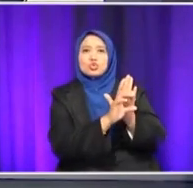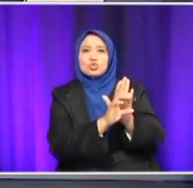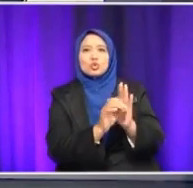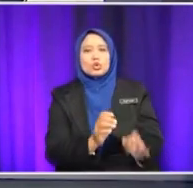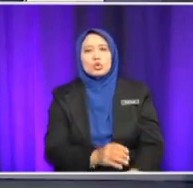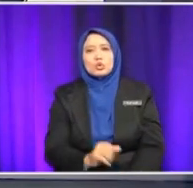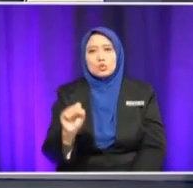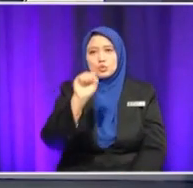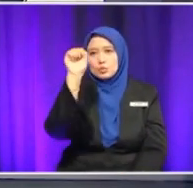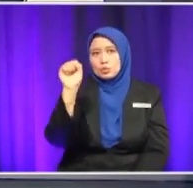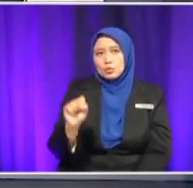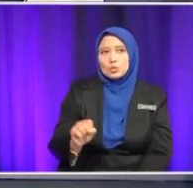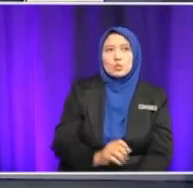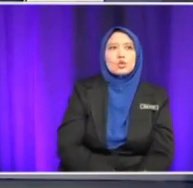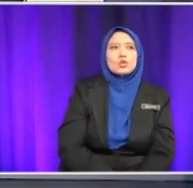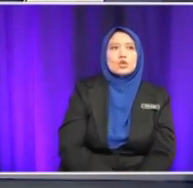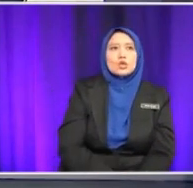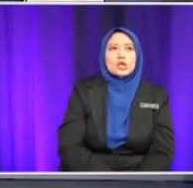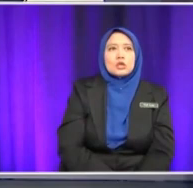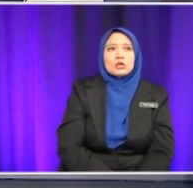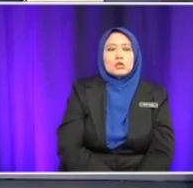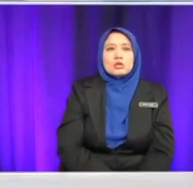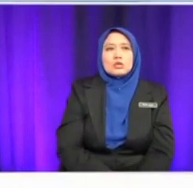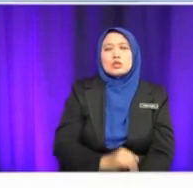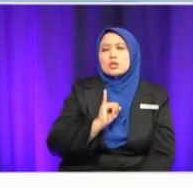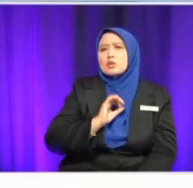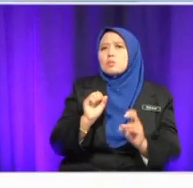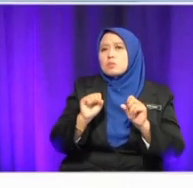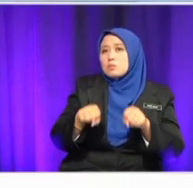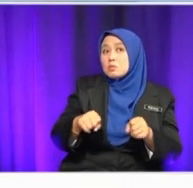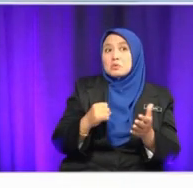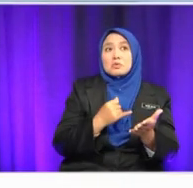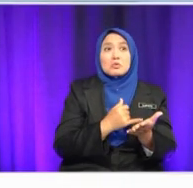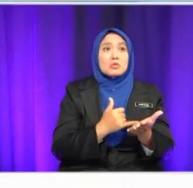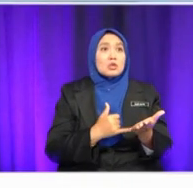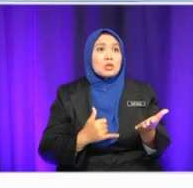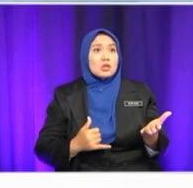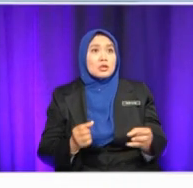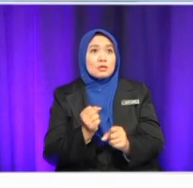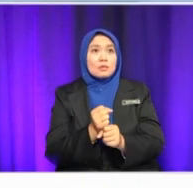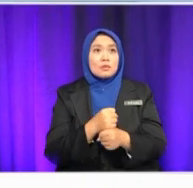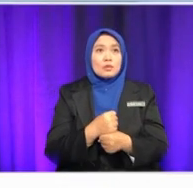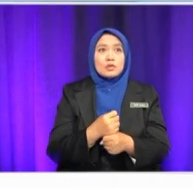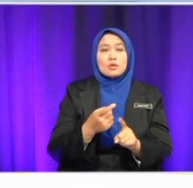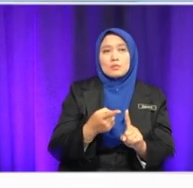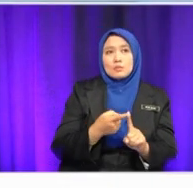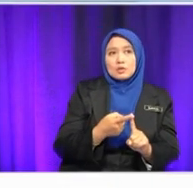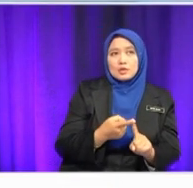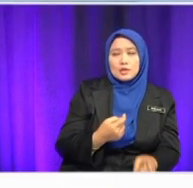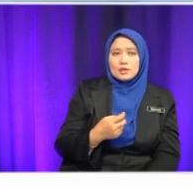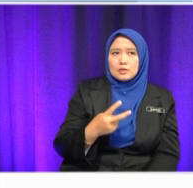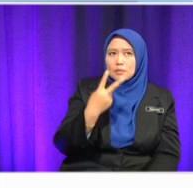seterusnya lah oke di sini ya saya boleh melakukan bentuk atau objek atau berbagai melebihi pandangan